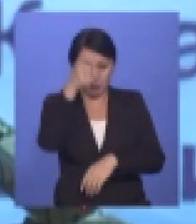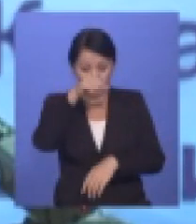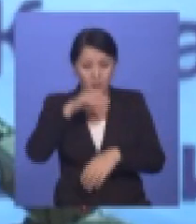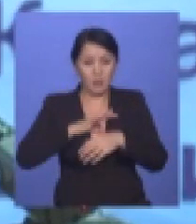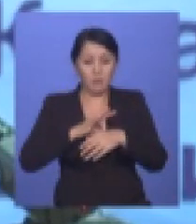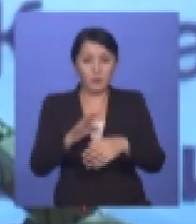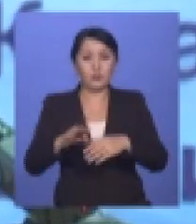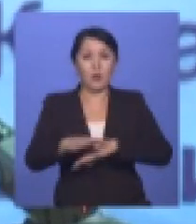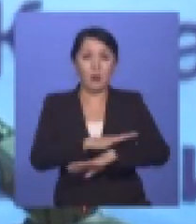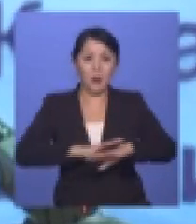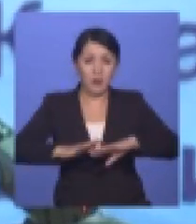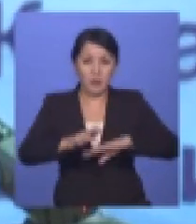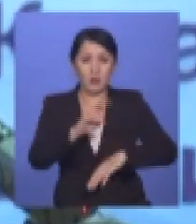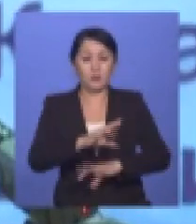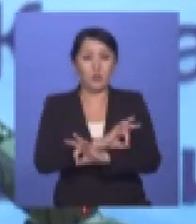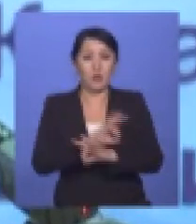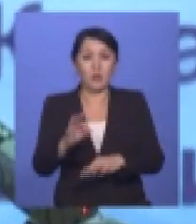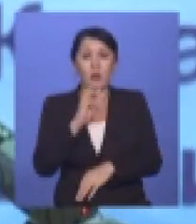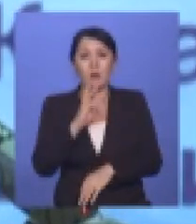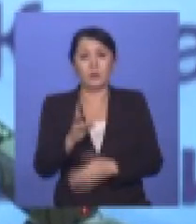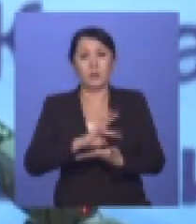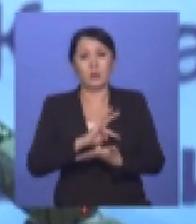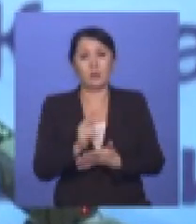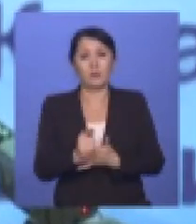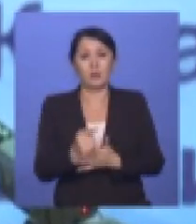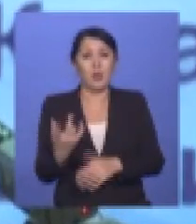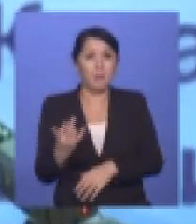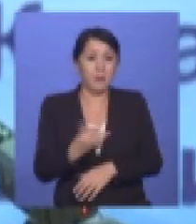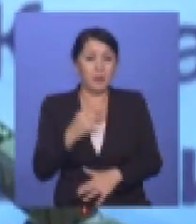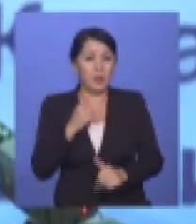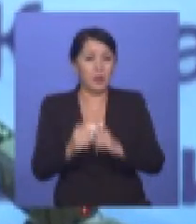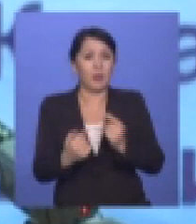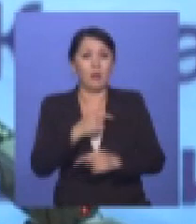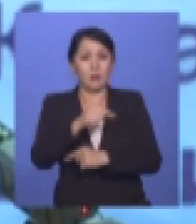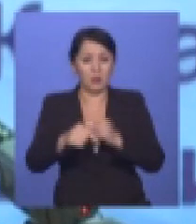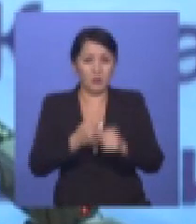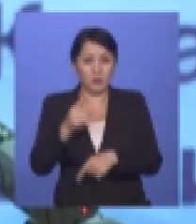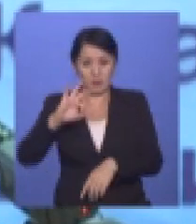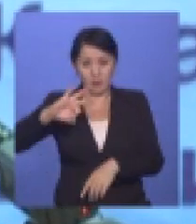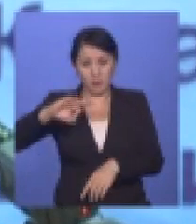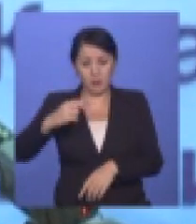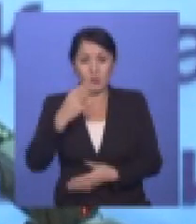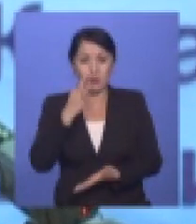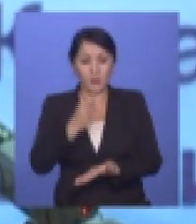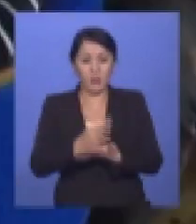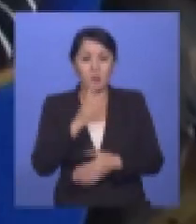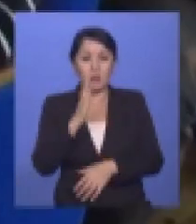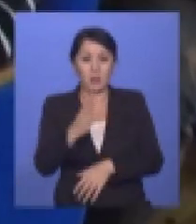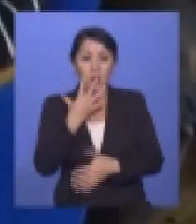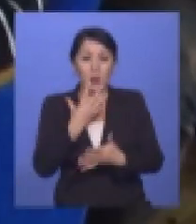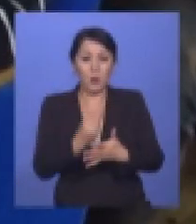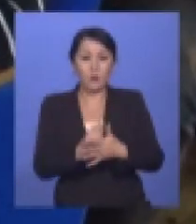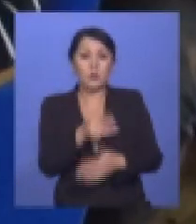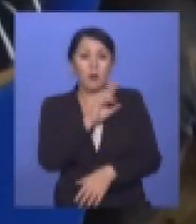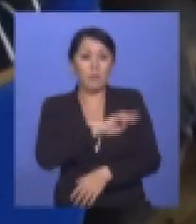жүреді. Халықты тұрақты жұмыспен жақсы жалақымен қамтамасыз ету қажет. Сосын әрбір бизнестің әлеуметтік жауапкершілігі болады. Өз